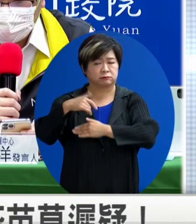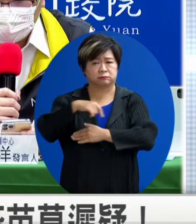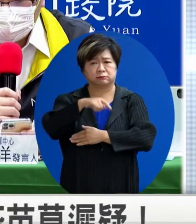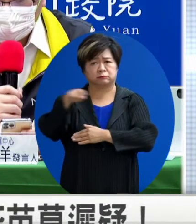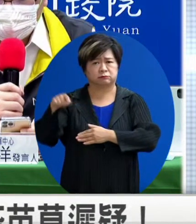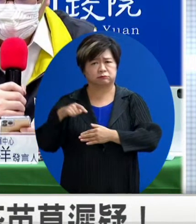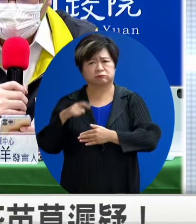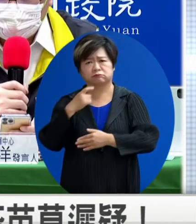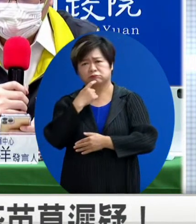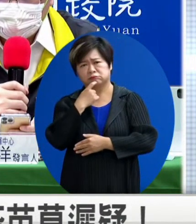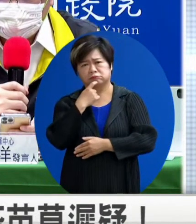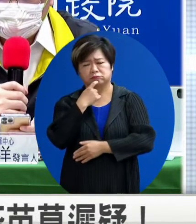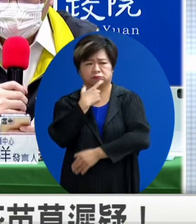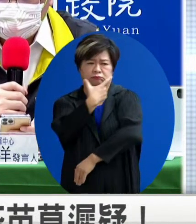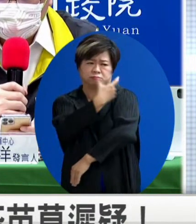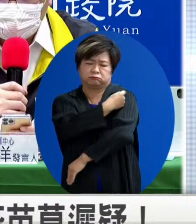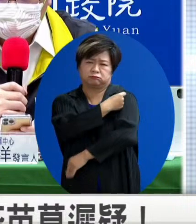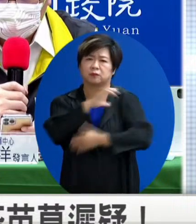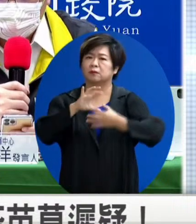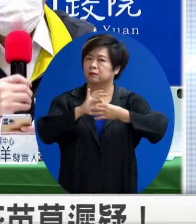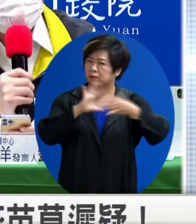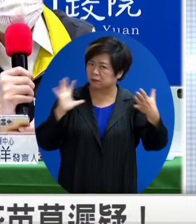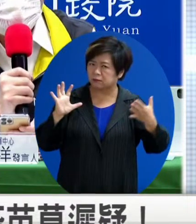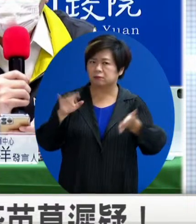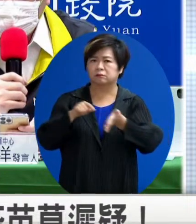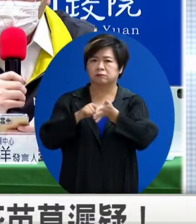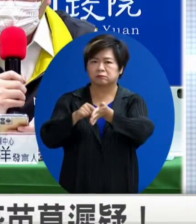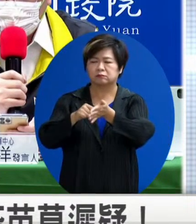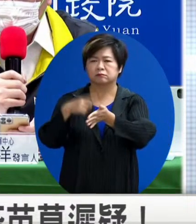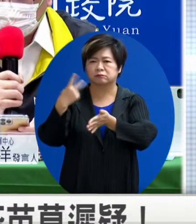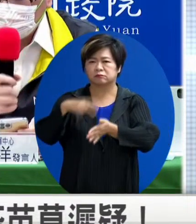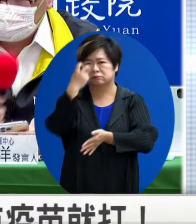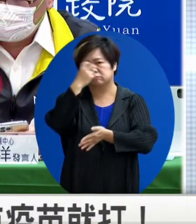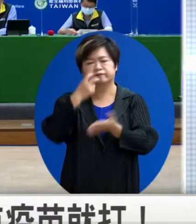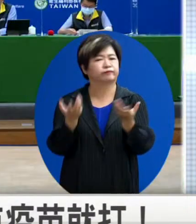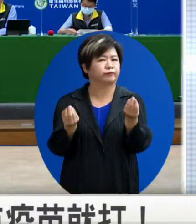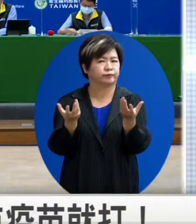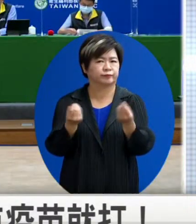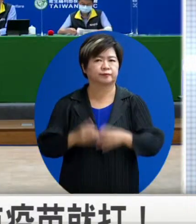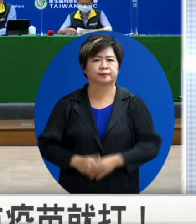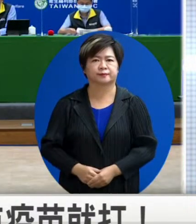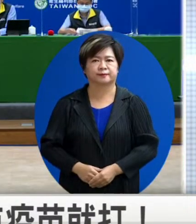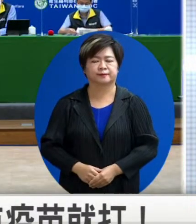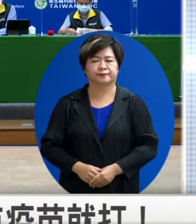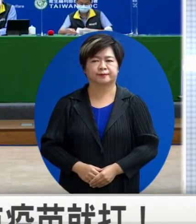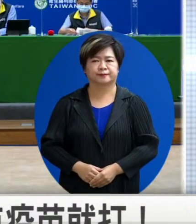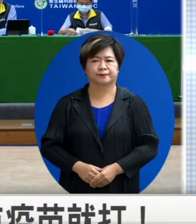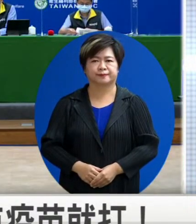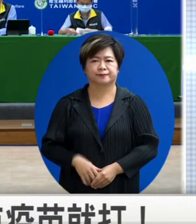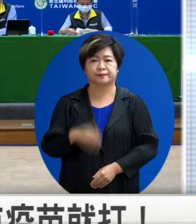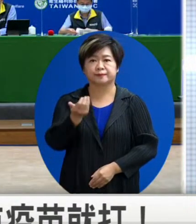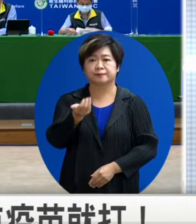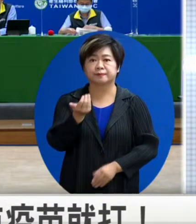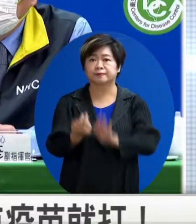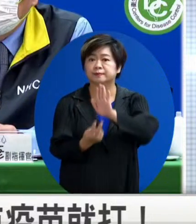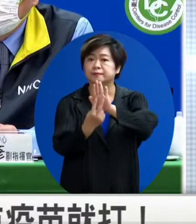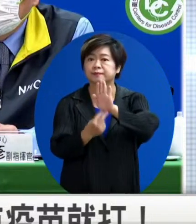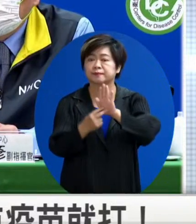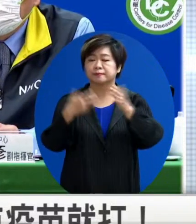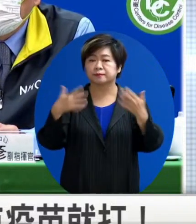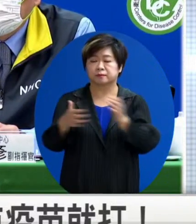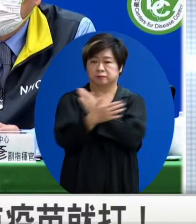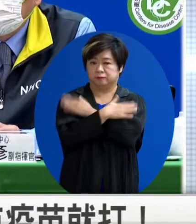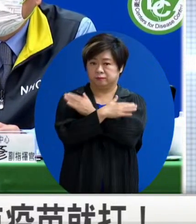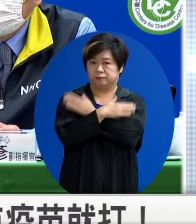家属认为是跟疫苗不相关，那也没有申请 DICP 以上。 刚有跟大家做说明那个幼儿